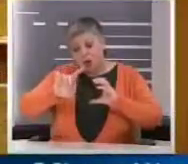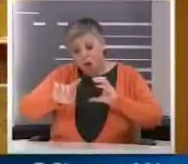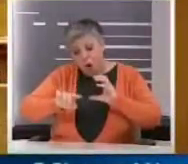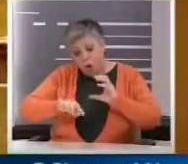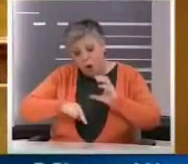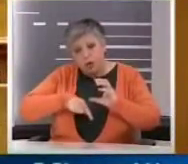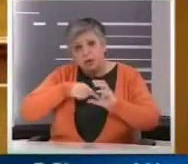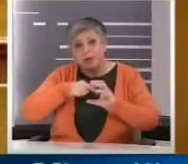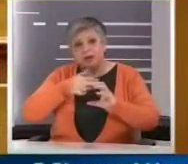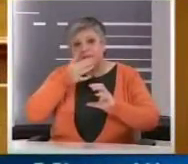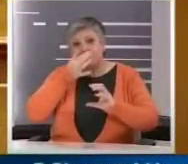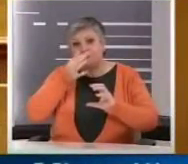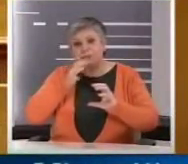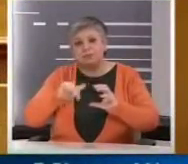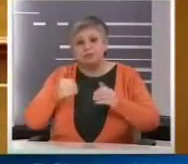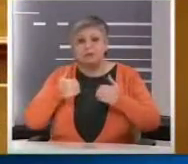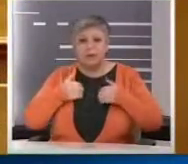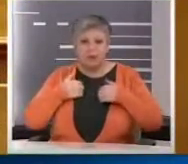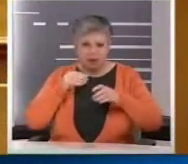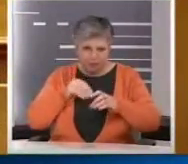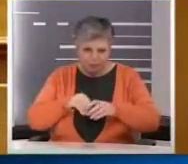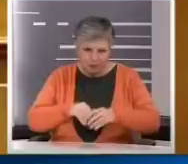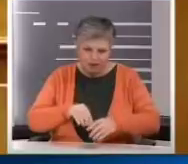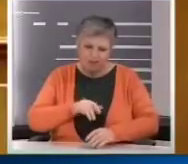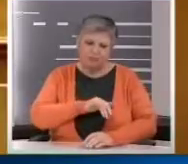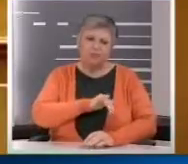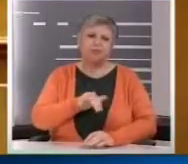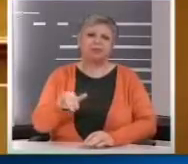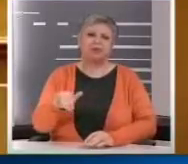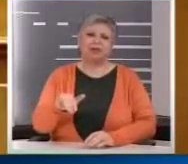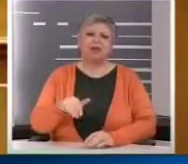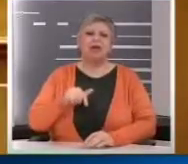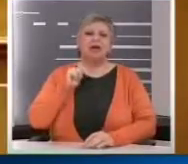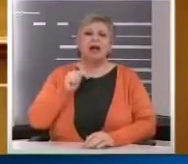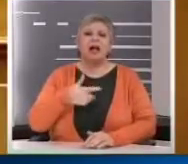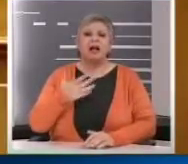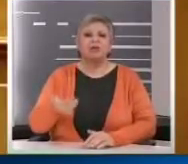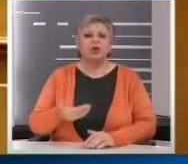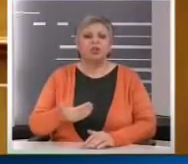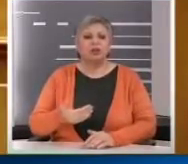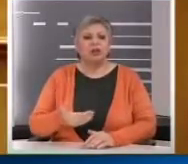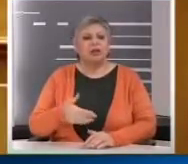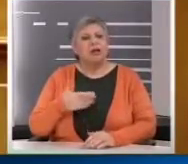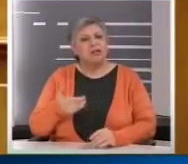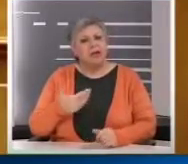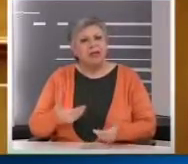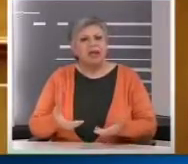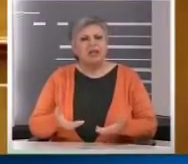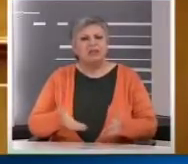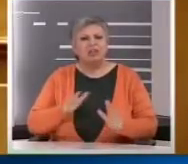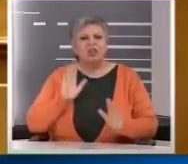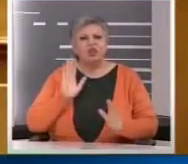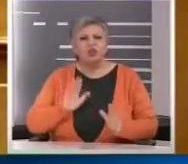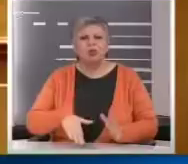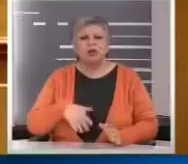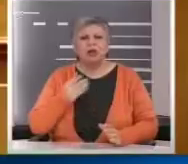βρείτε. Η γελιότητα της πρότασης φαίνεται ότι κόλλησατε και εμένα στο τέλος. Συλλογική είναι η απόφαση. Για μένα δεν